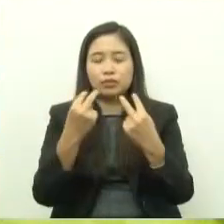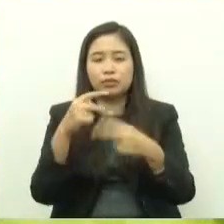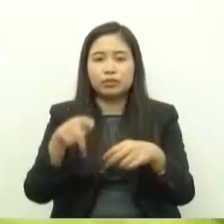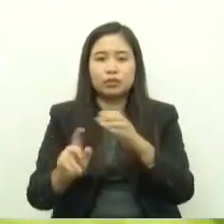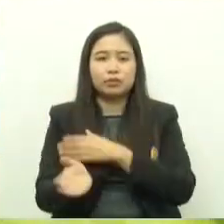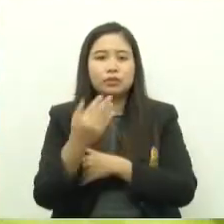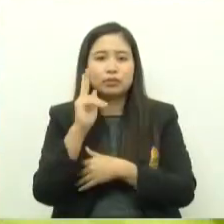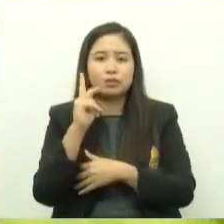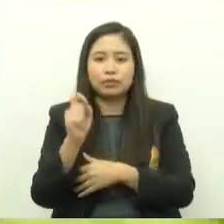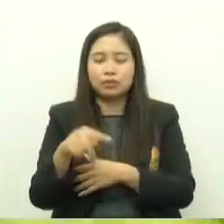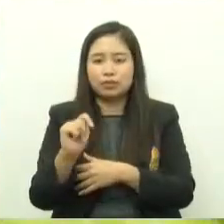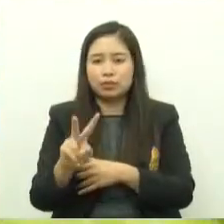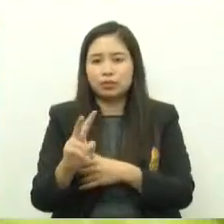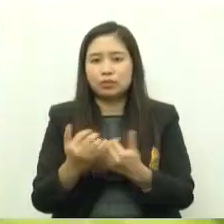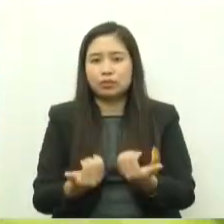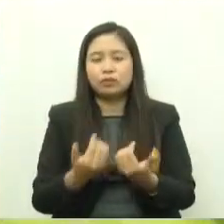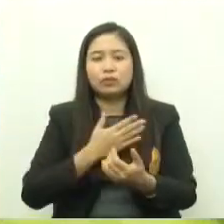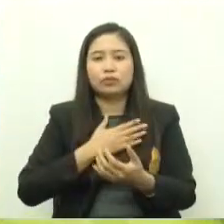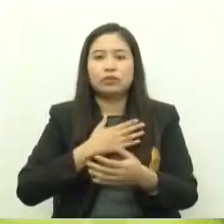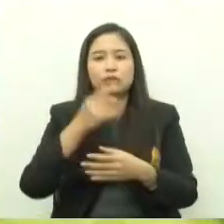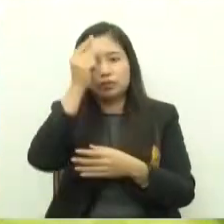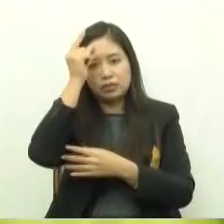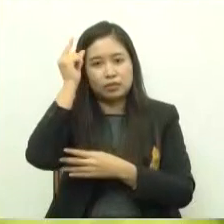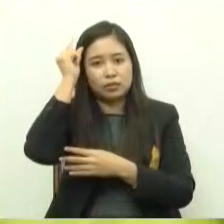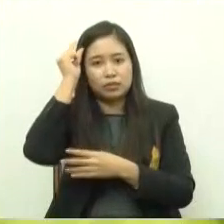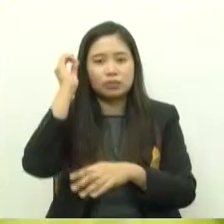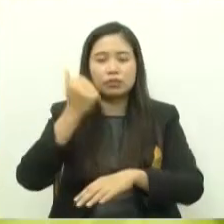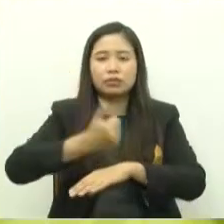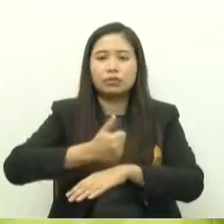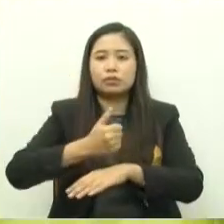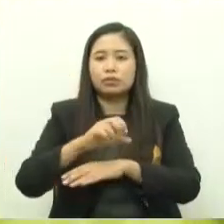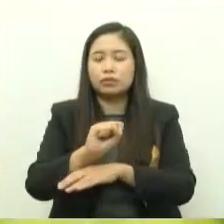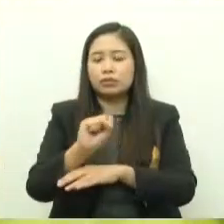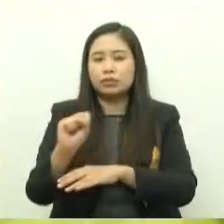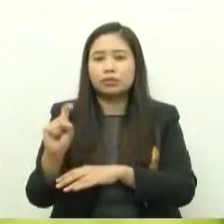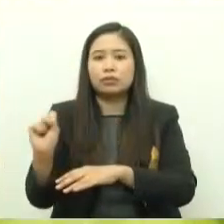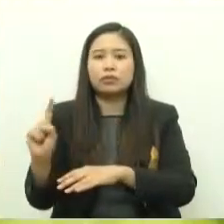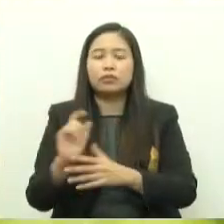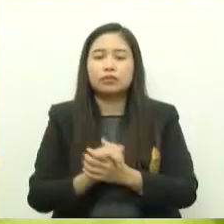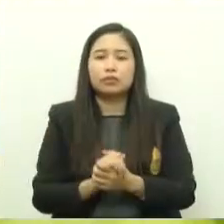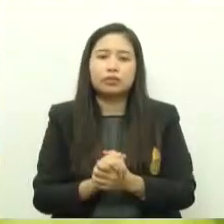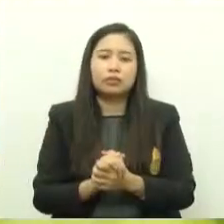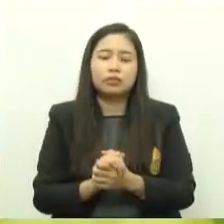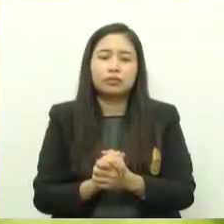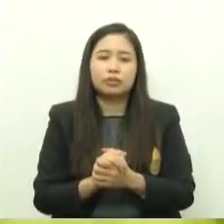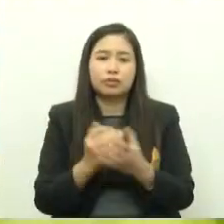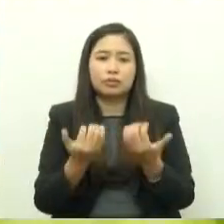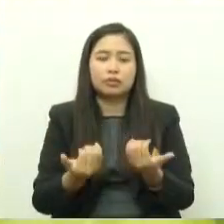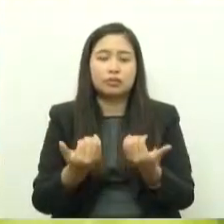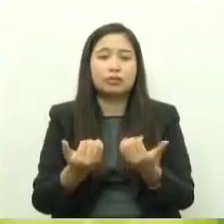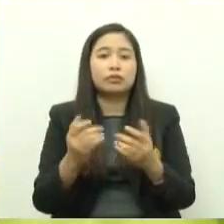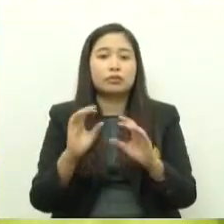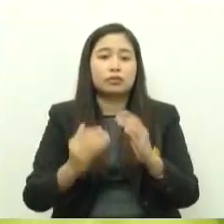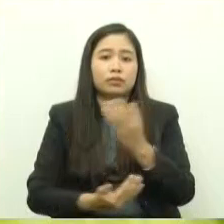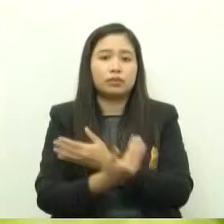สพฐค่ะดิฉันภัทริยาวัณพันน้อยผู้อำนวยการสำนักบริหารงานการศึกษาพิเศษนะคะซึ่งวันนี้ก็เป็นโอกาสนั้นดี